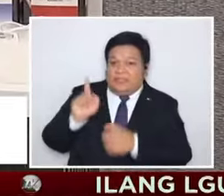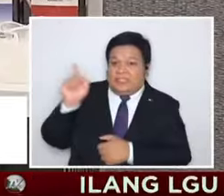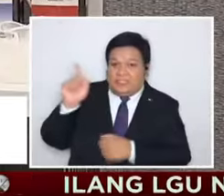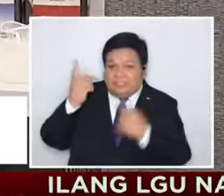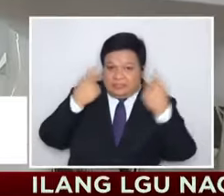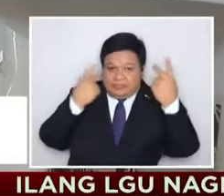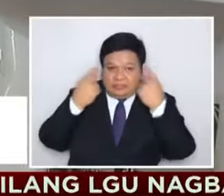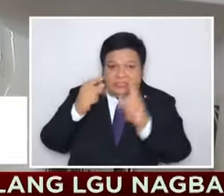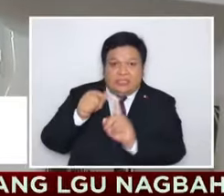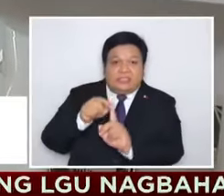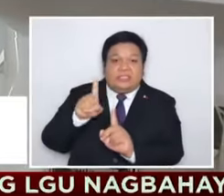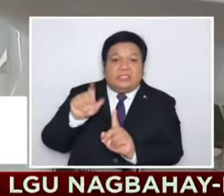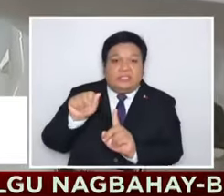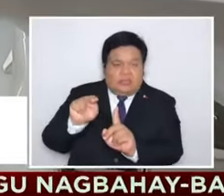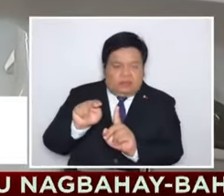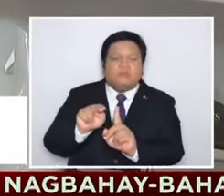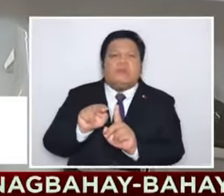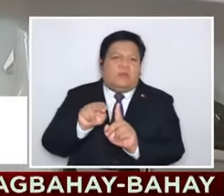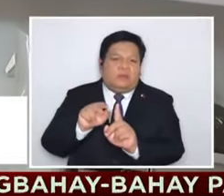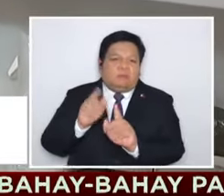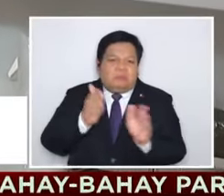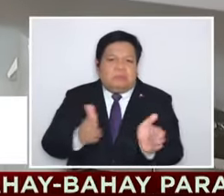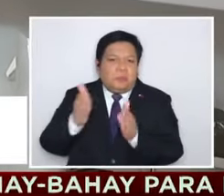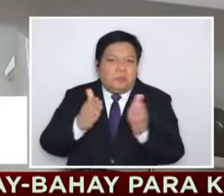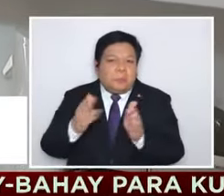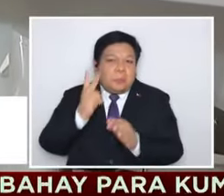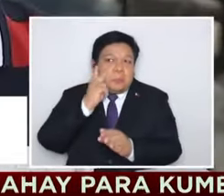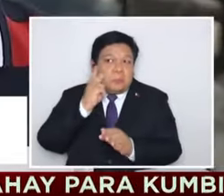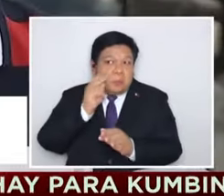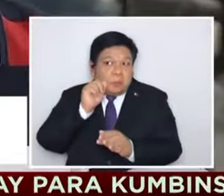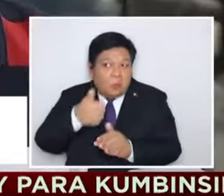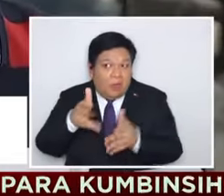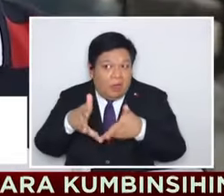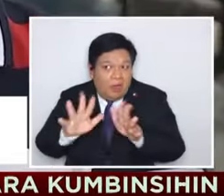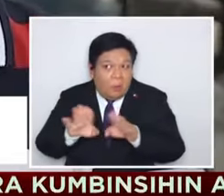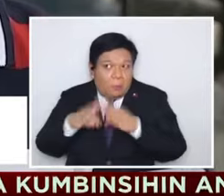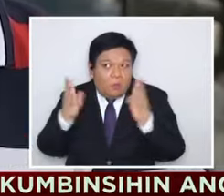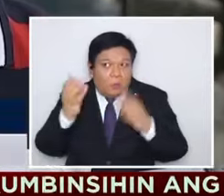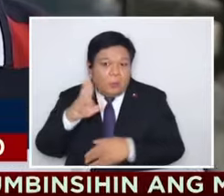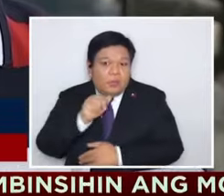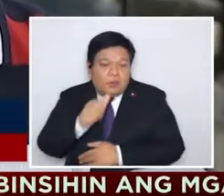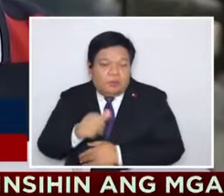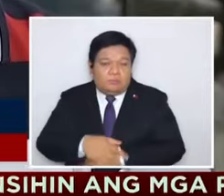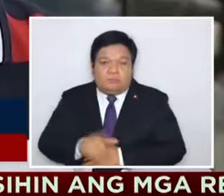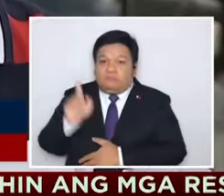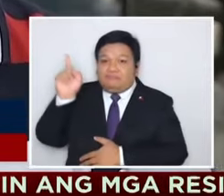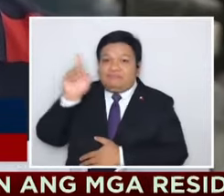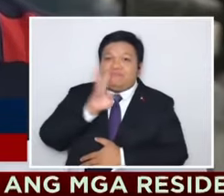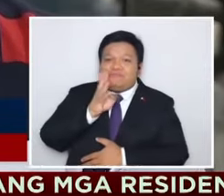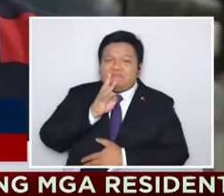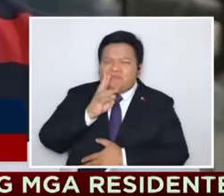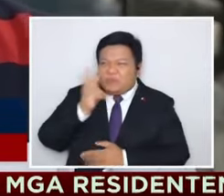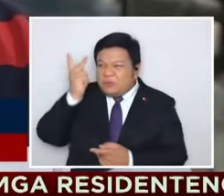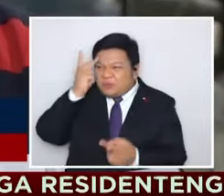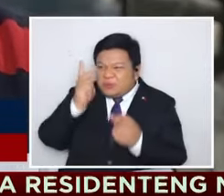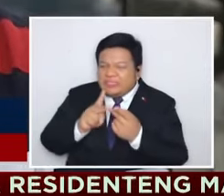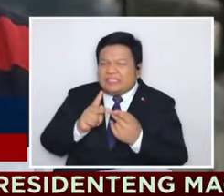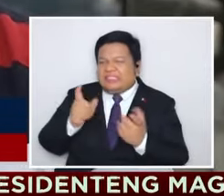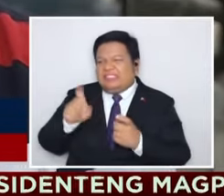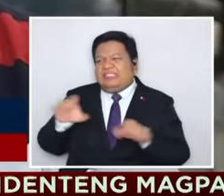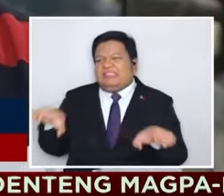maghanda ng mga gamit sakaling payagan na silang mag-operate bukas. Para sa pangkabuhayan, sir, sobrang hirap na